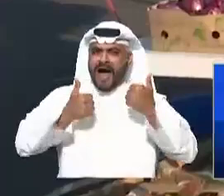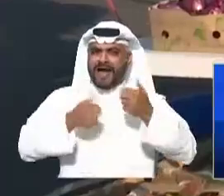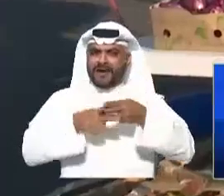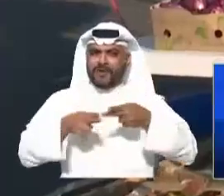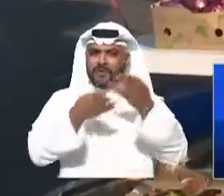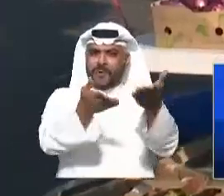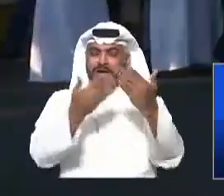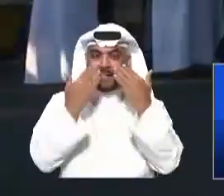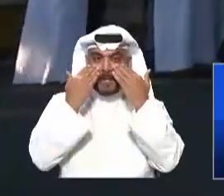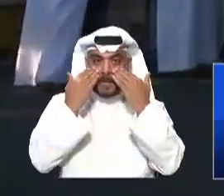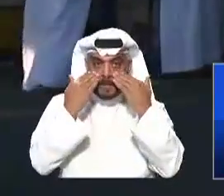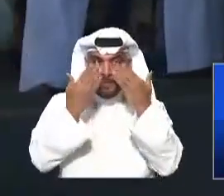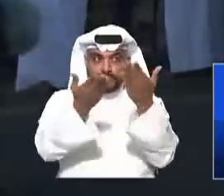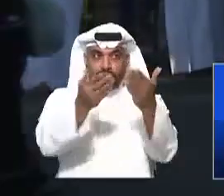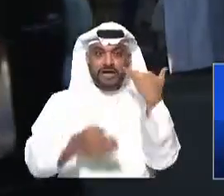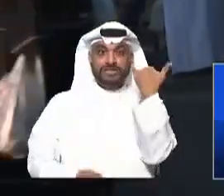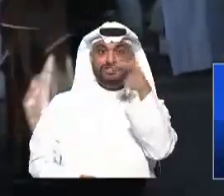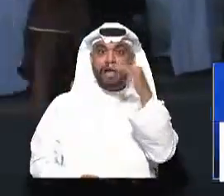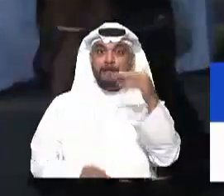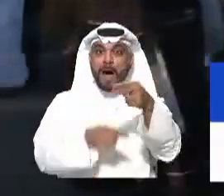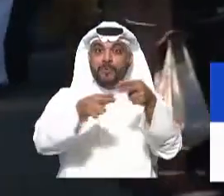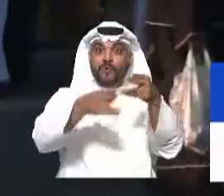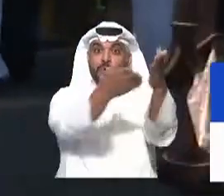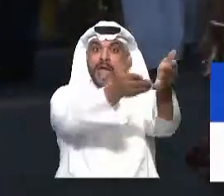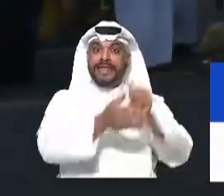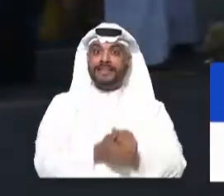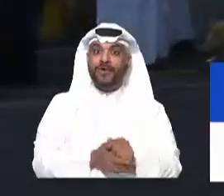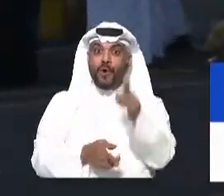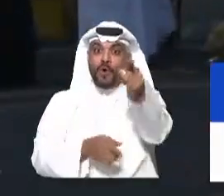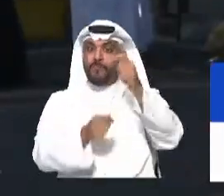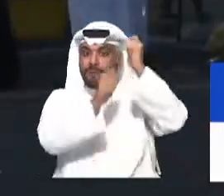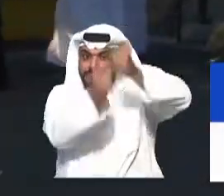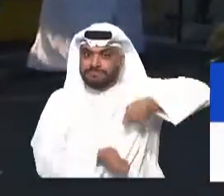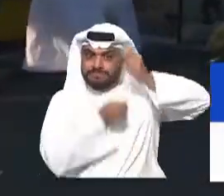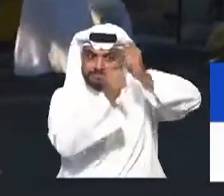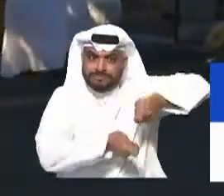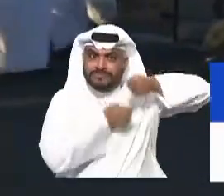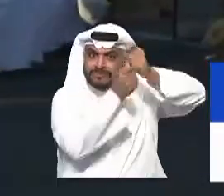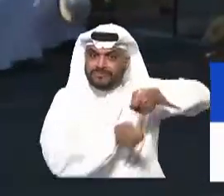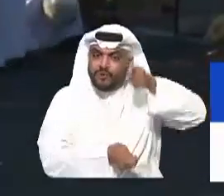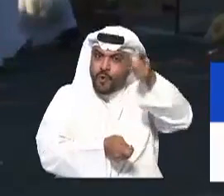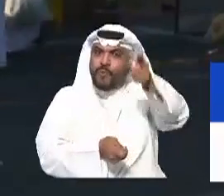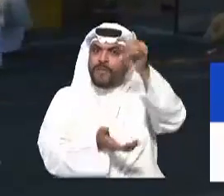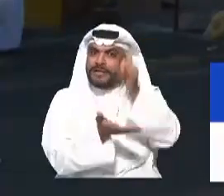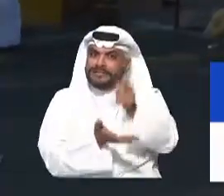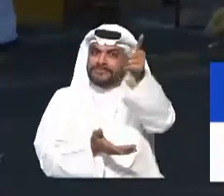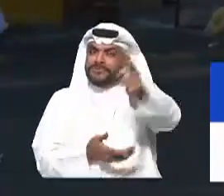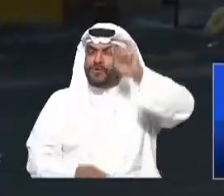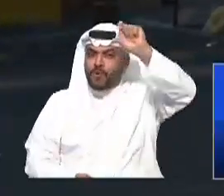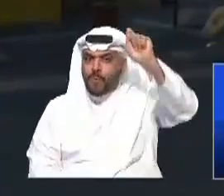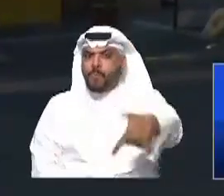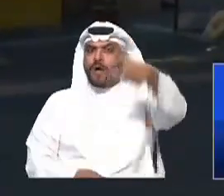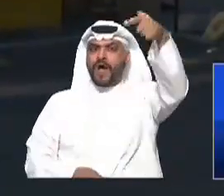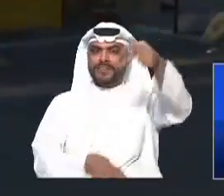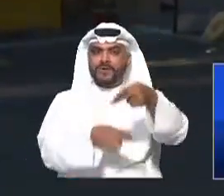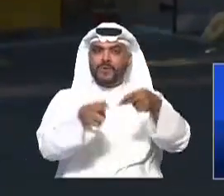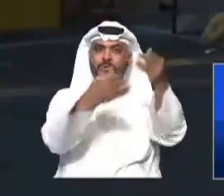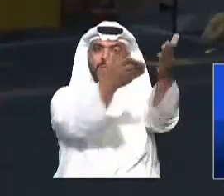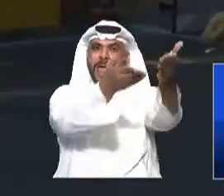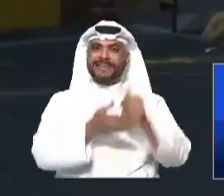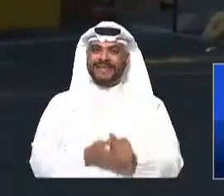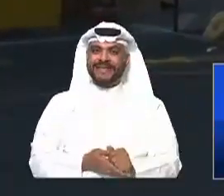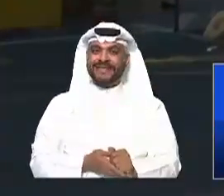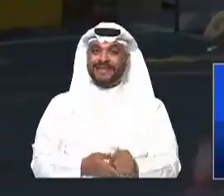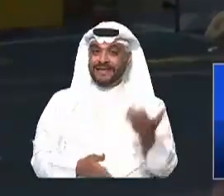بان نرى شباب كويتيين وأصحاب المزارع يقومون بهذا الاكتفاء الذاتي، وشفنا إحنا وقت الجائحة شلون